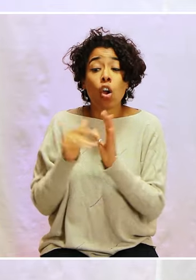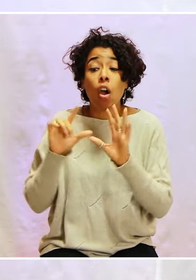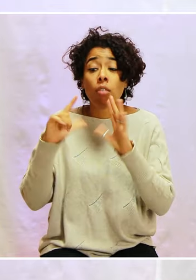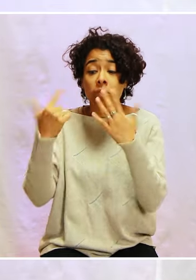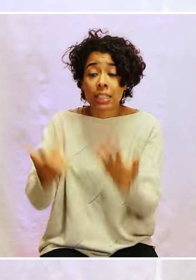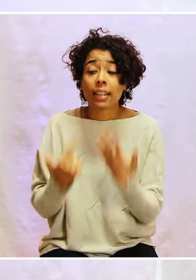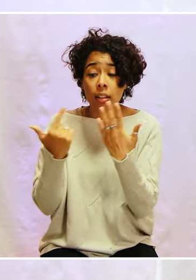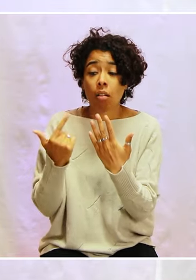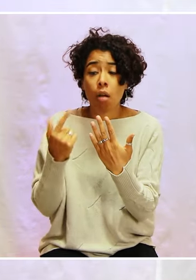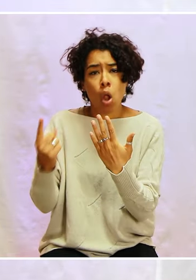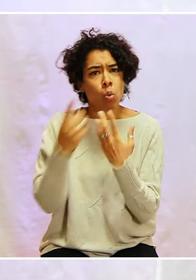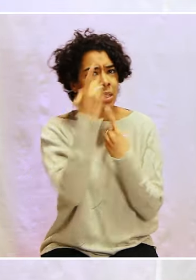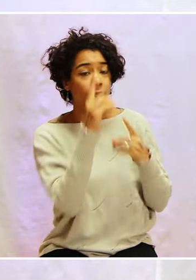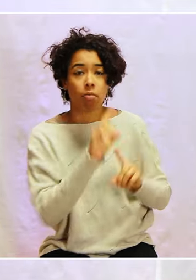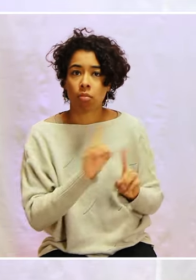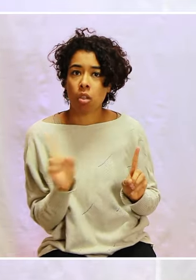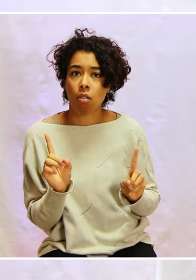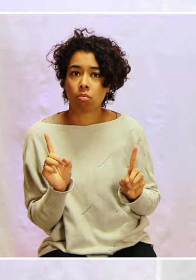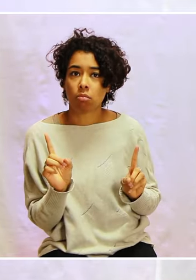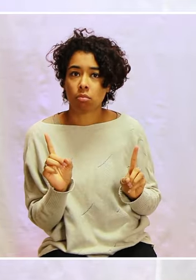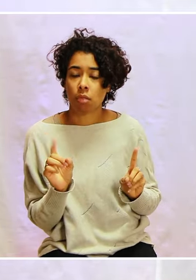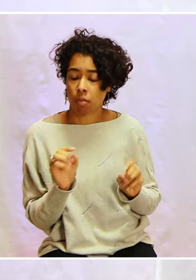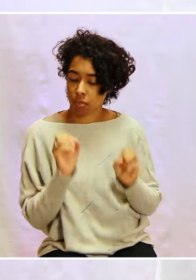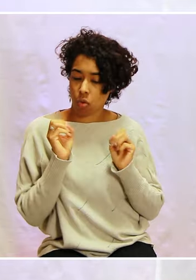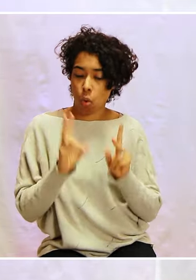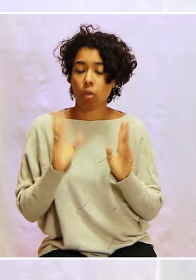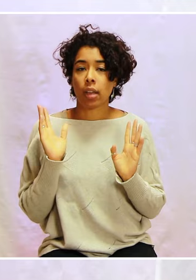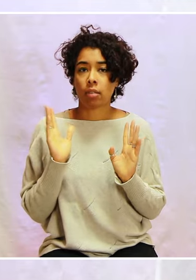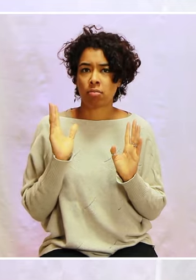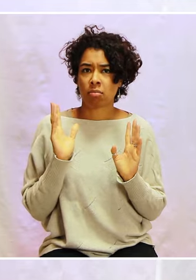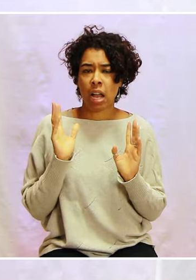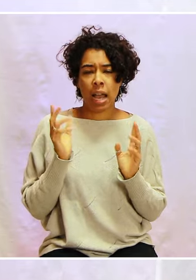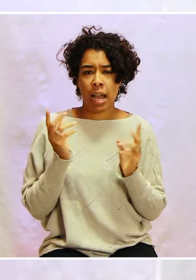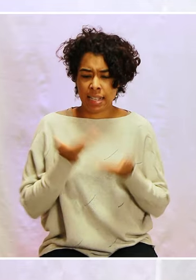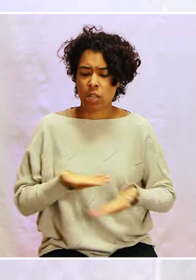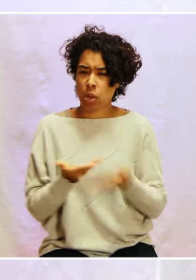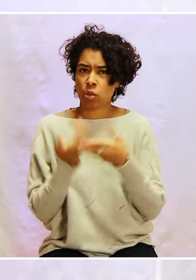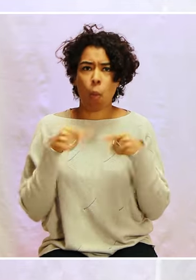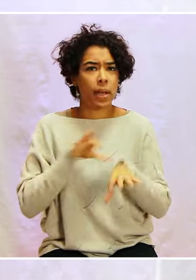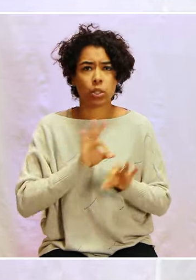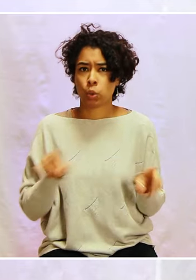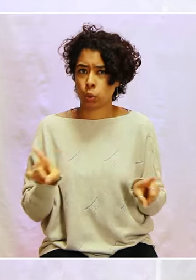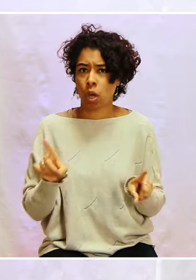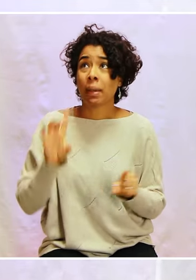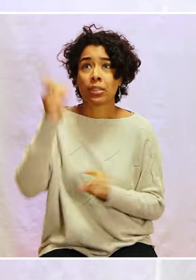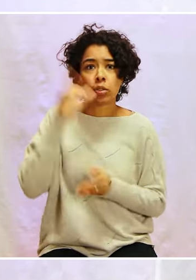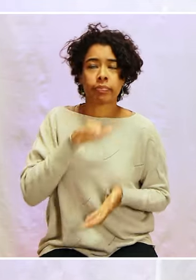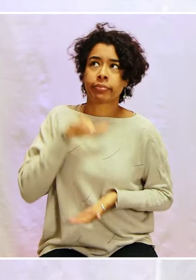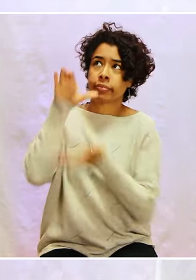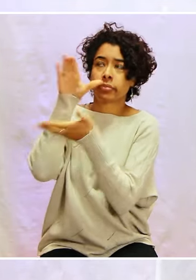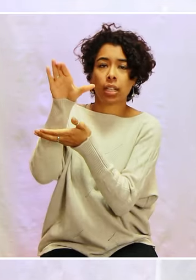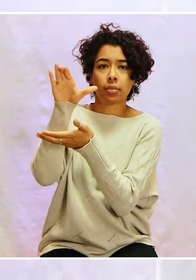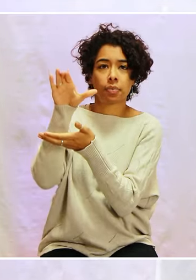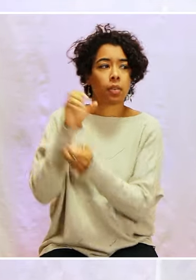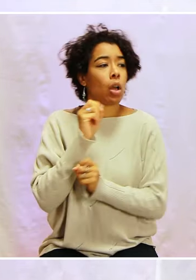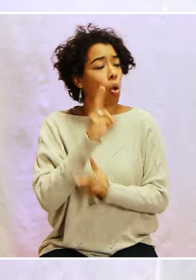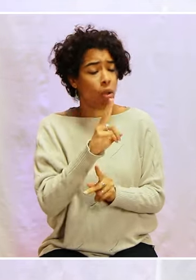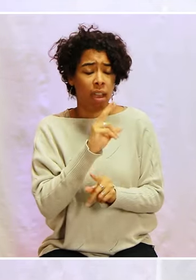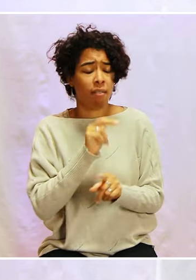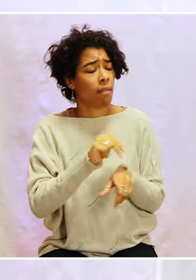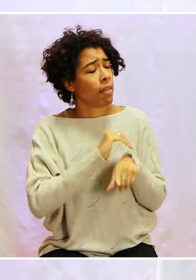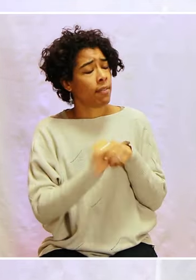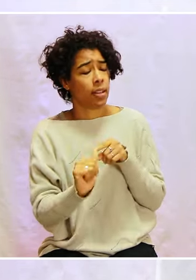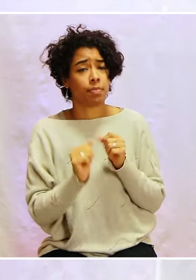il se défend pas il remet cette injustice entre les mains de Dieu dans son cœur et qu'est-ce qu'il fait il choisit de dire je vais le